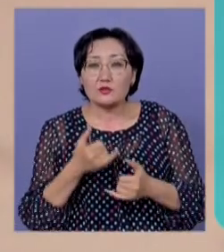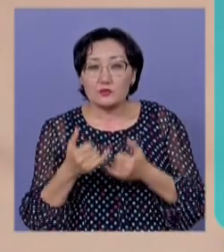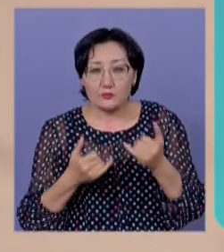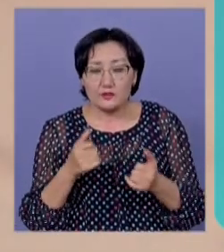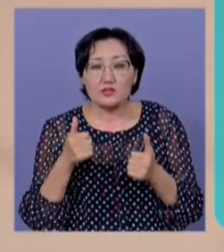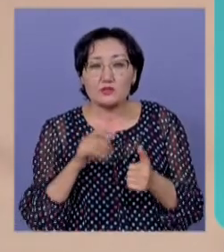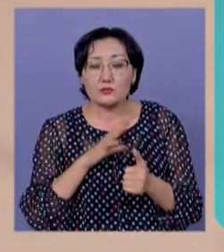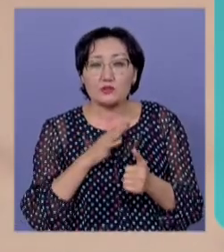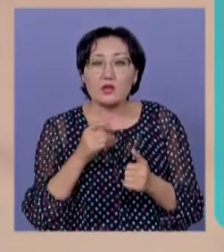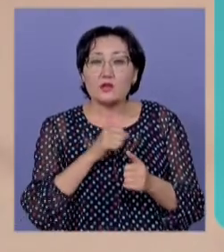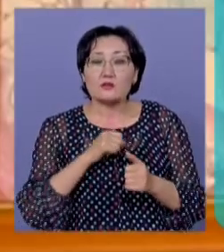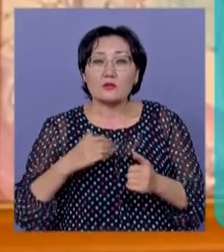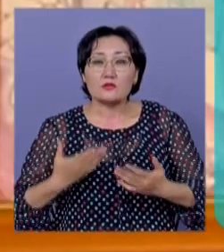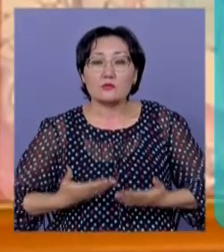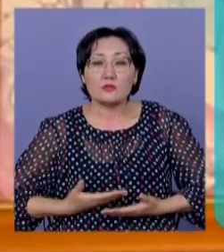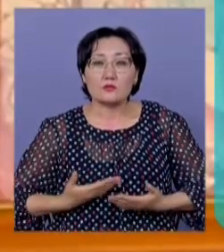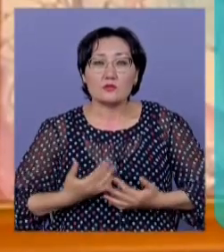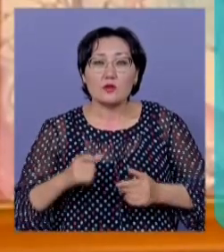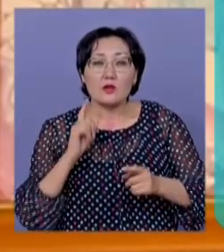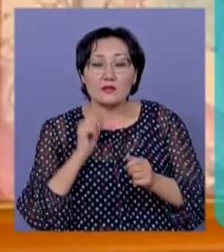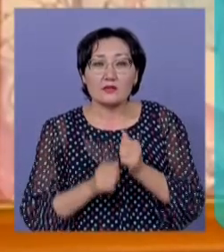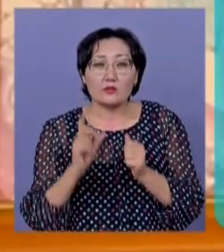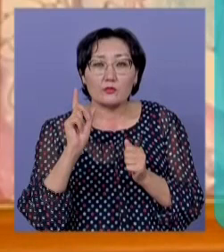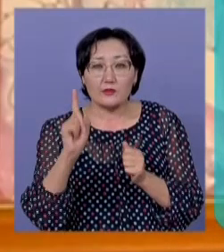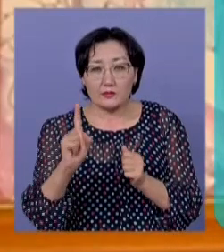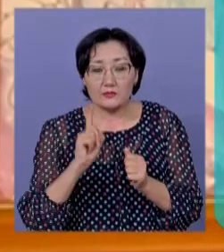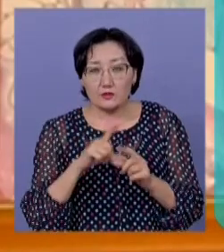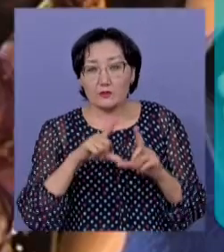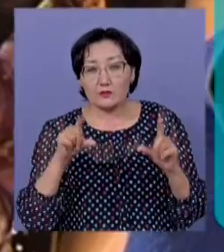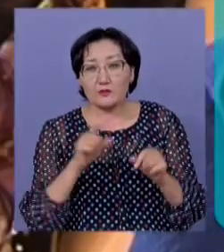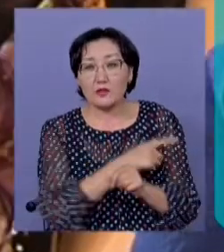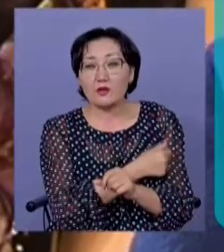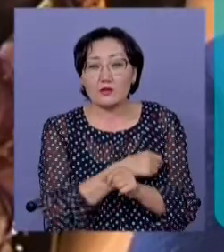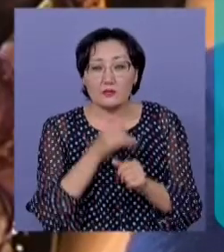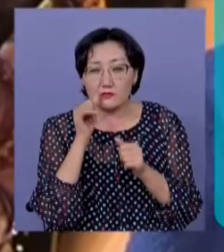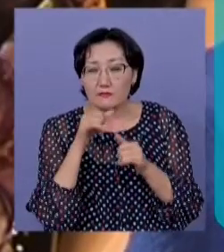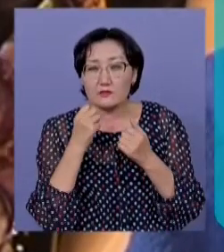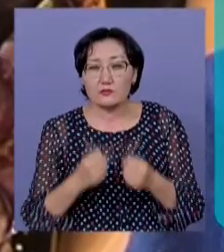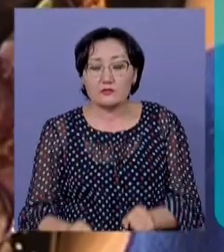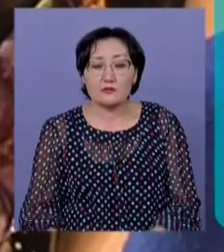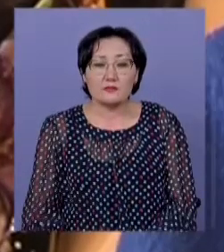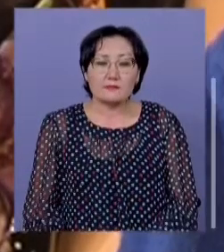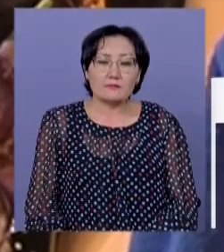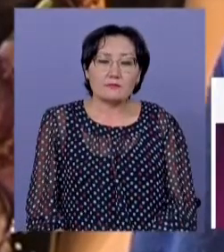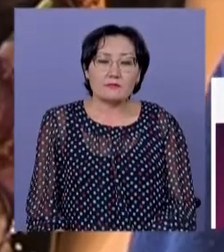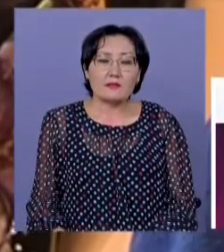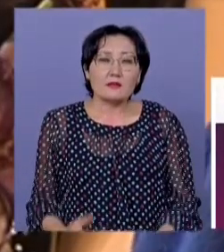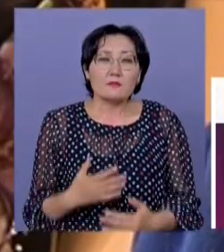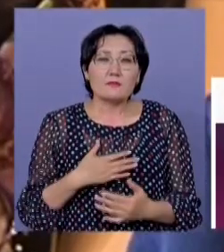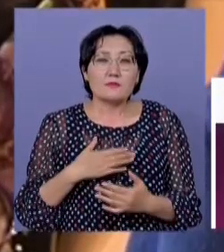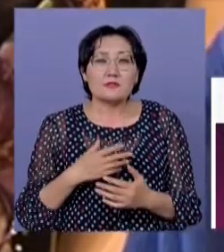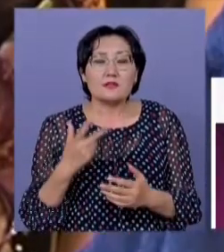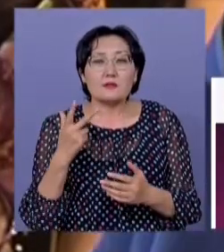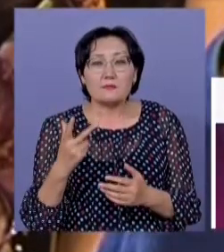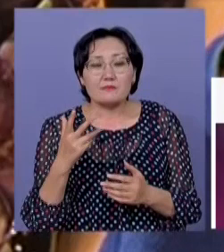дейді. Себебі өздері тұратын Тұрар ауылынан күнделікті емханаға қатынау мүмкін емес. Маған басқа түк те керек жоқ. Бізге 5 бөлме,